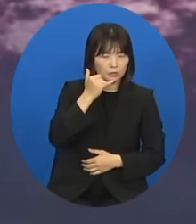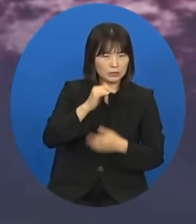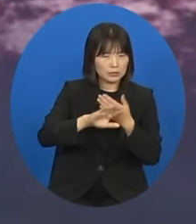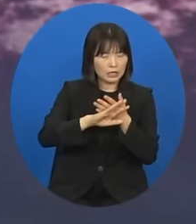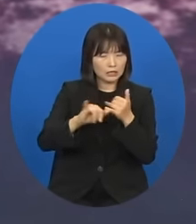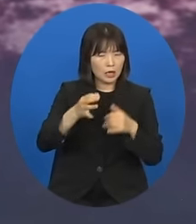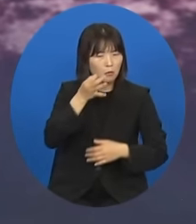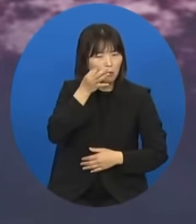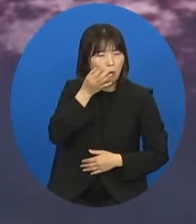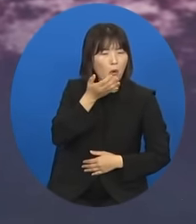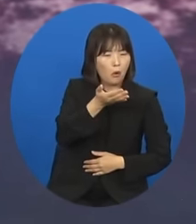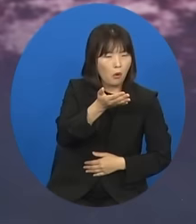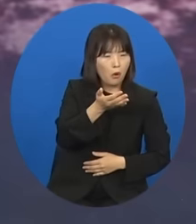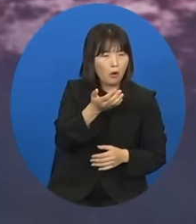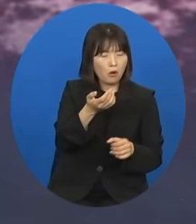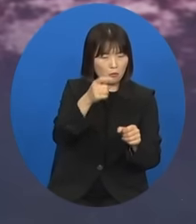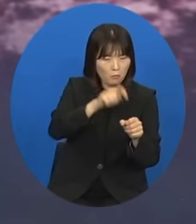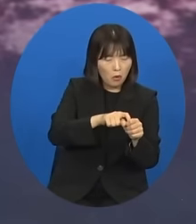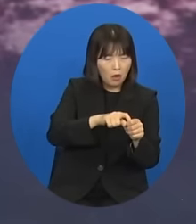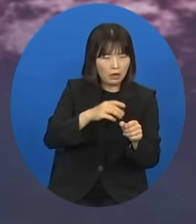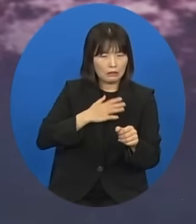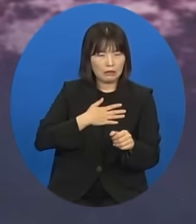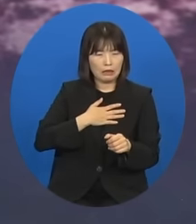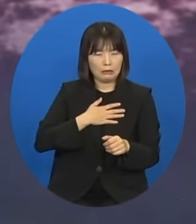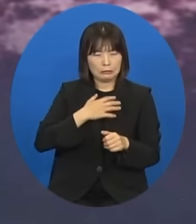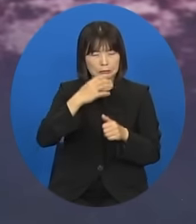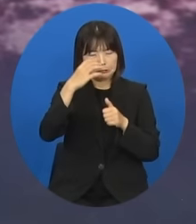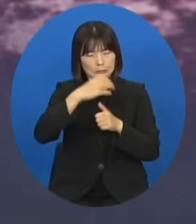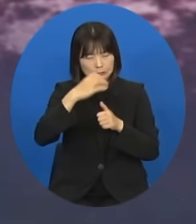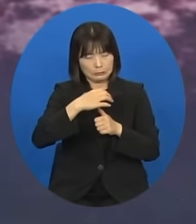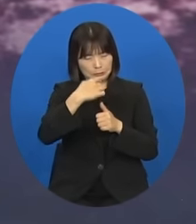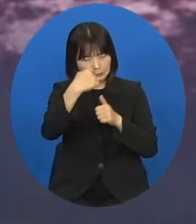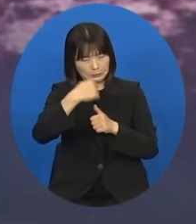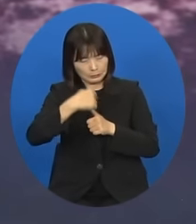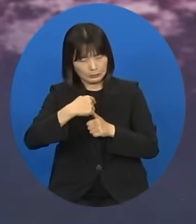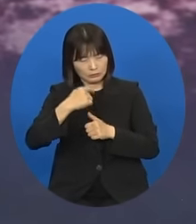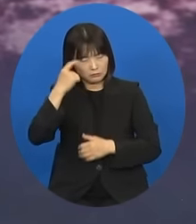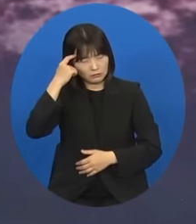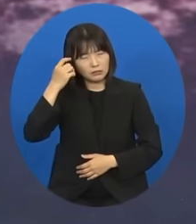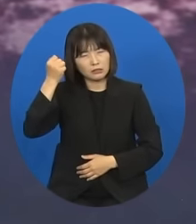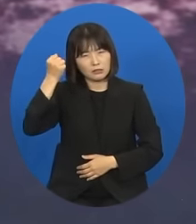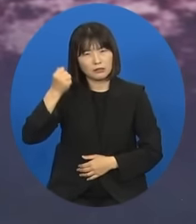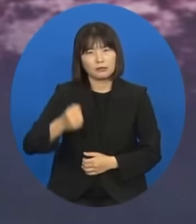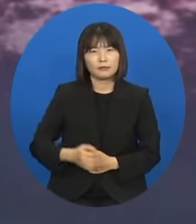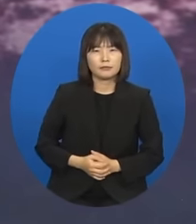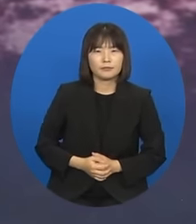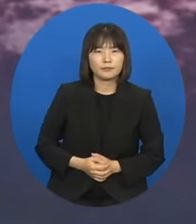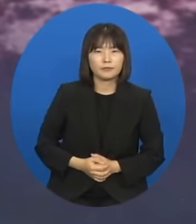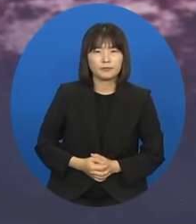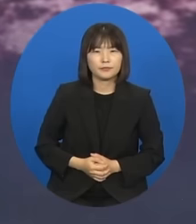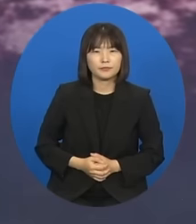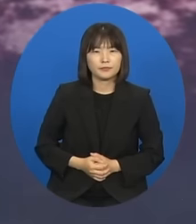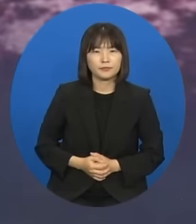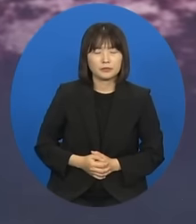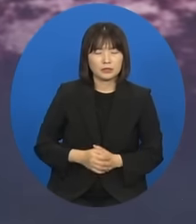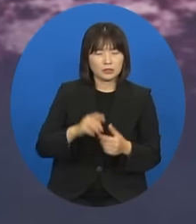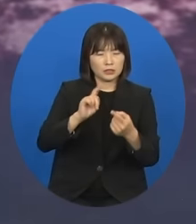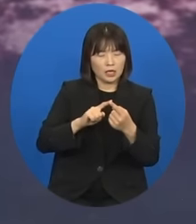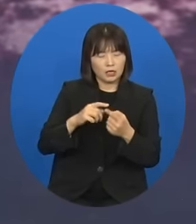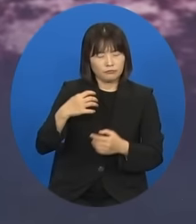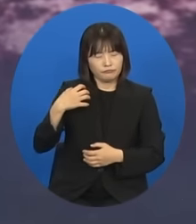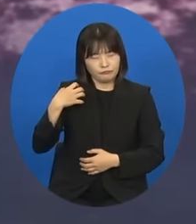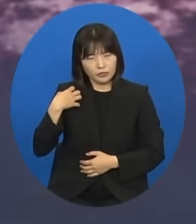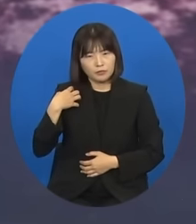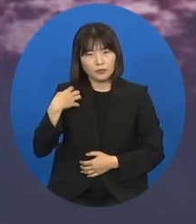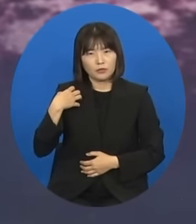위한 것으로 자기를 다친다고 해석을 한다는 것이죠 그래서 그것이 부담이 되고 심지